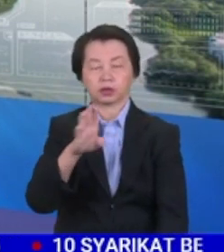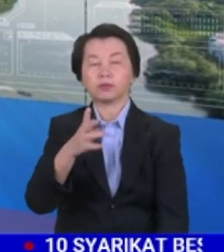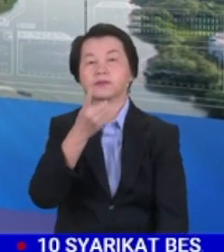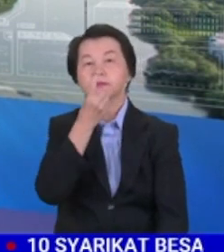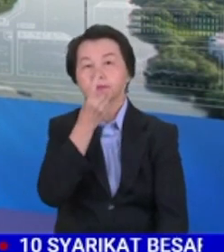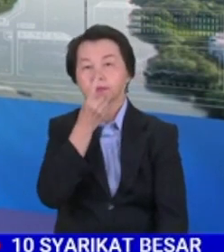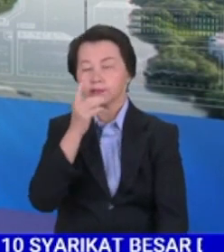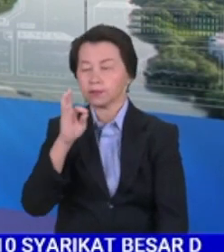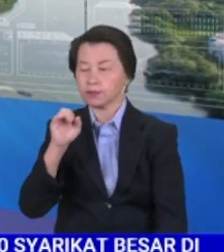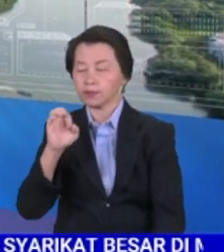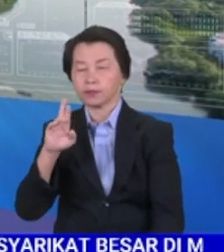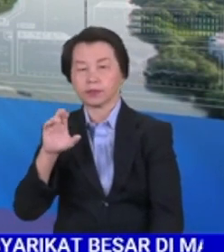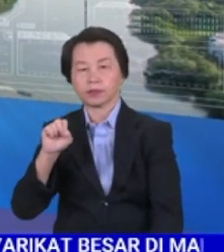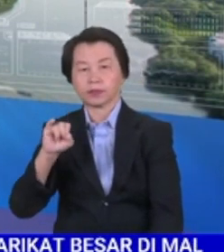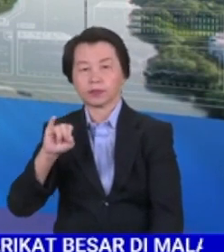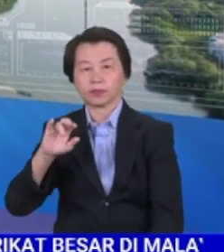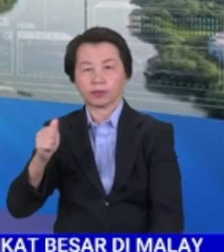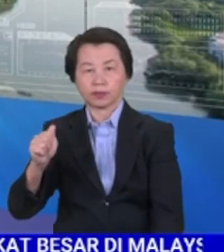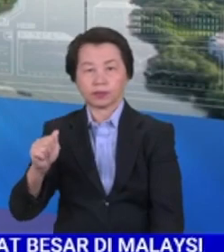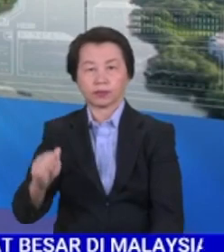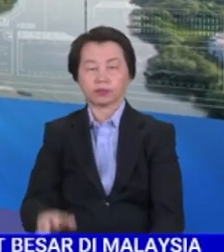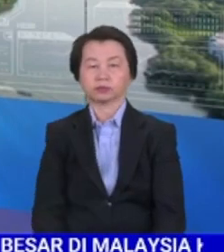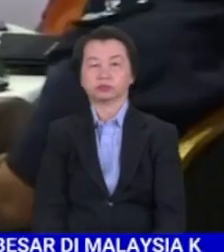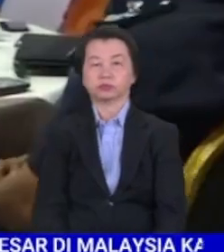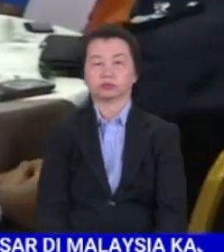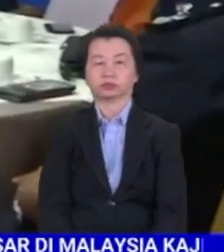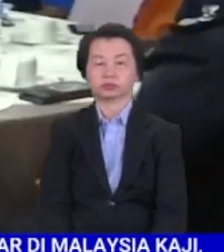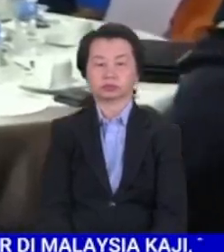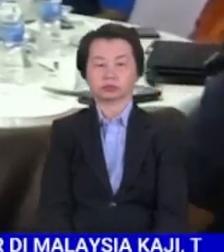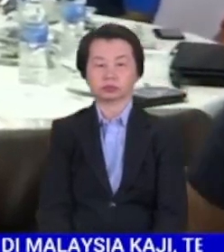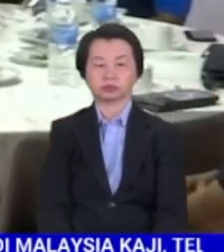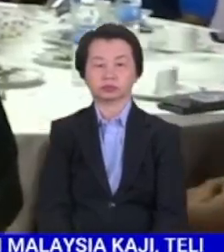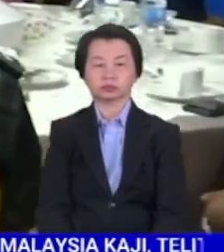Sri Fadziah Abdul Hamid.